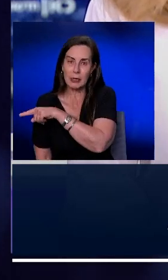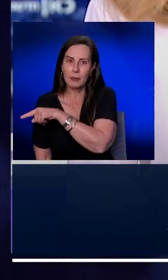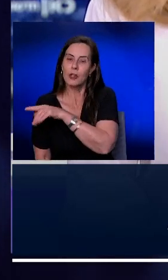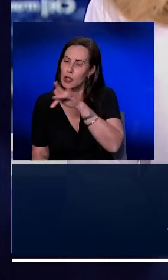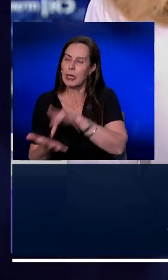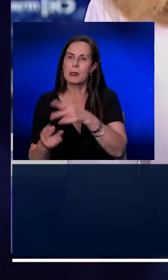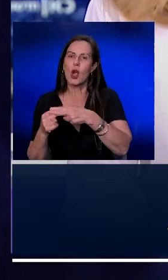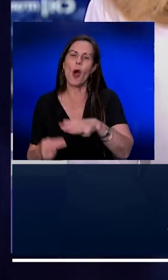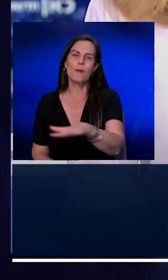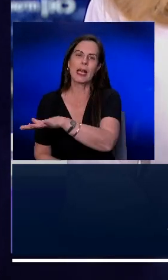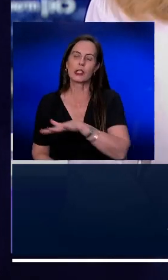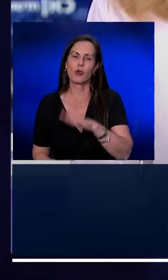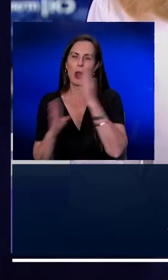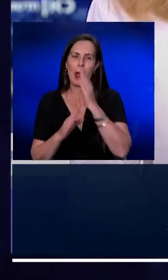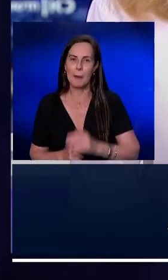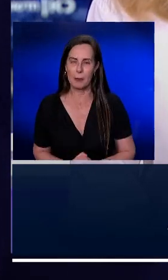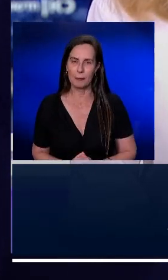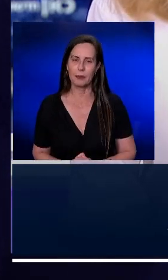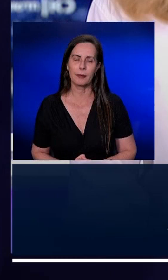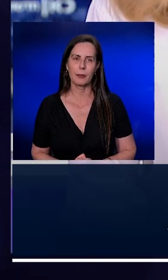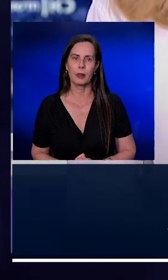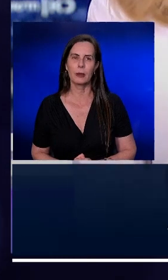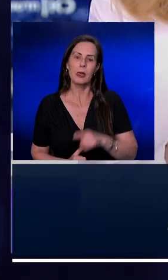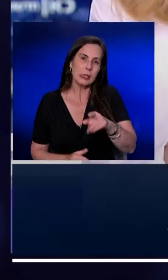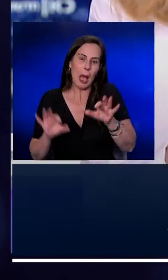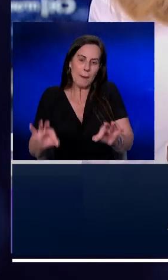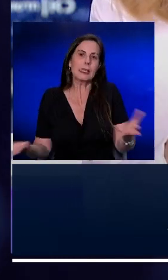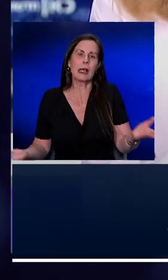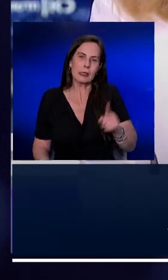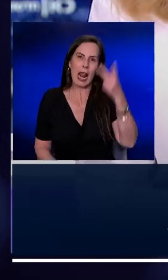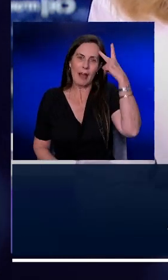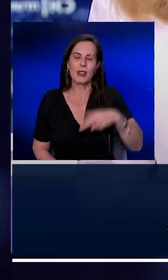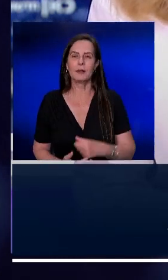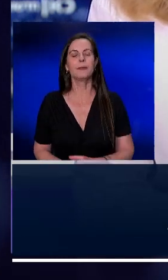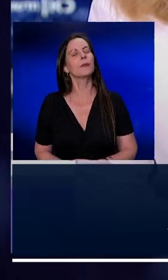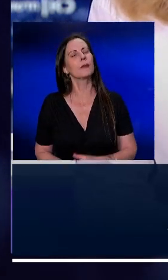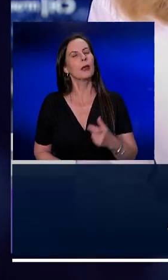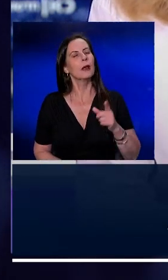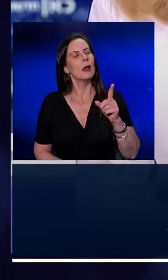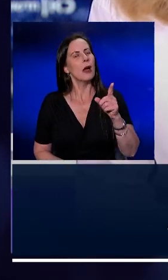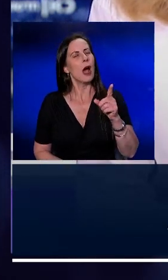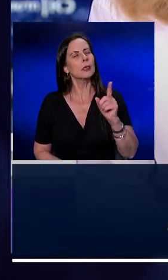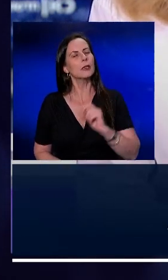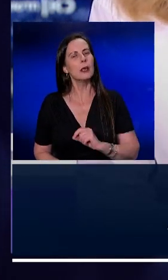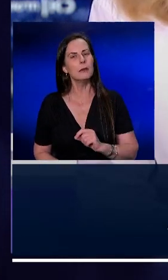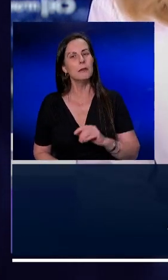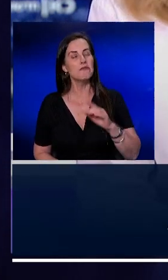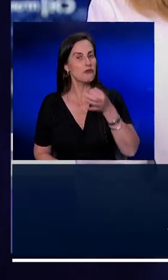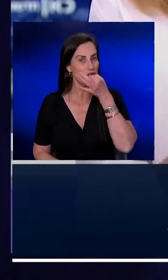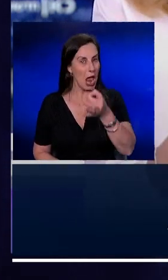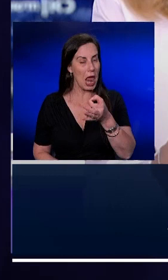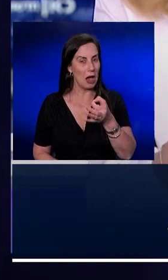שנמצאים באזור הזה. כן, זה ברור. וזו המציאות, צריך להבין אותה. עוד שאלה בדיוק בעניין הזה של הדברים שאתה אומר, האם זה